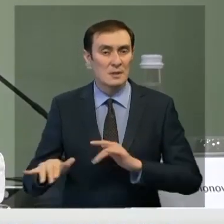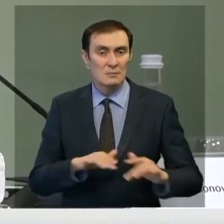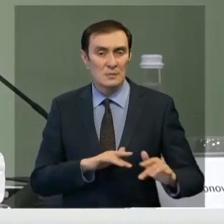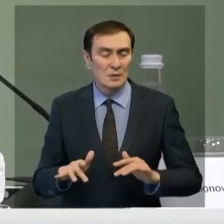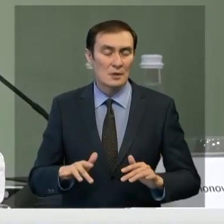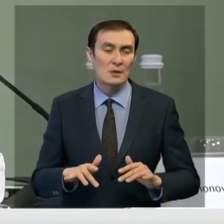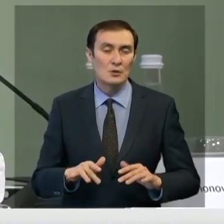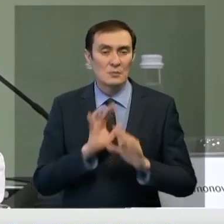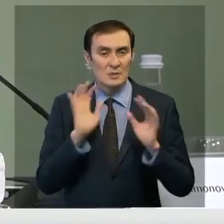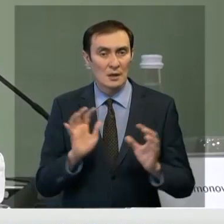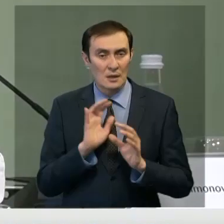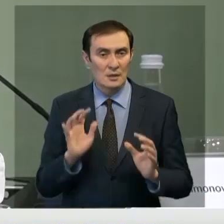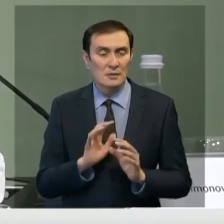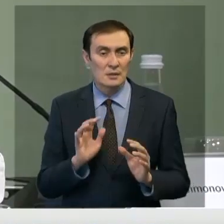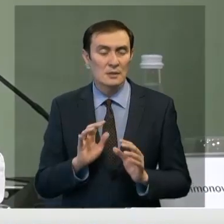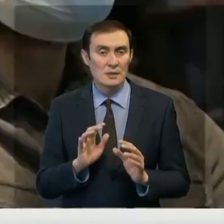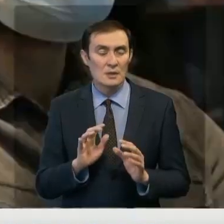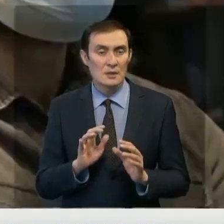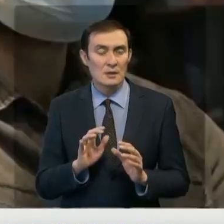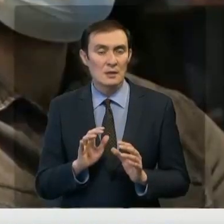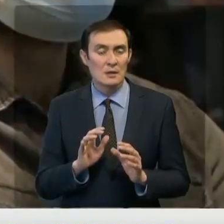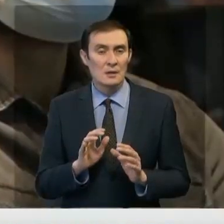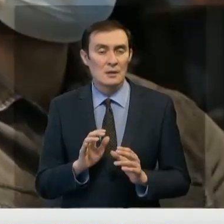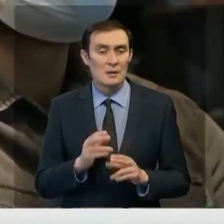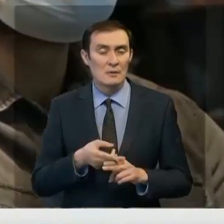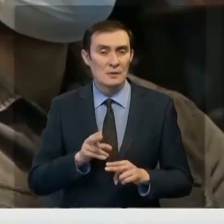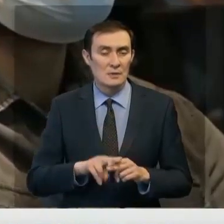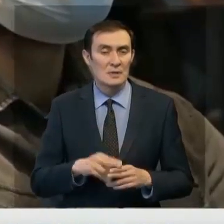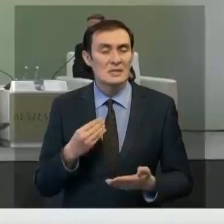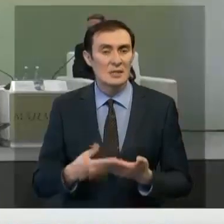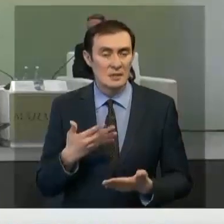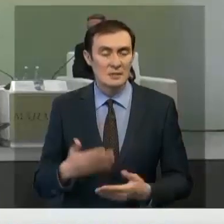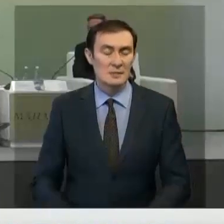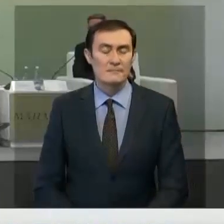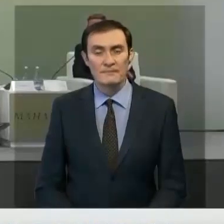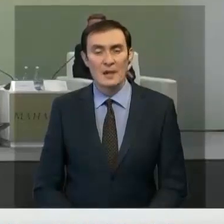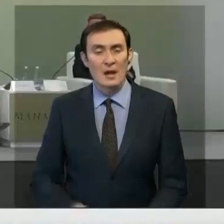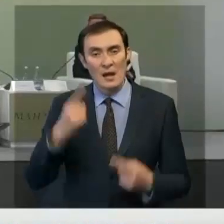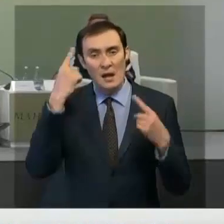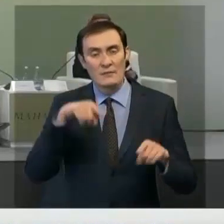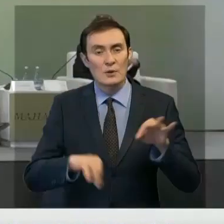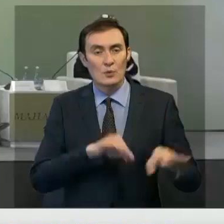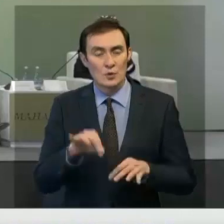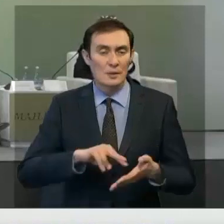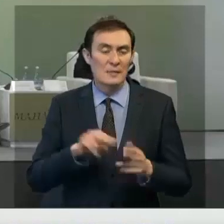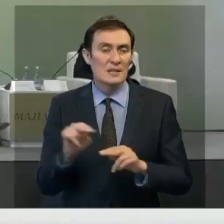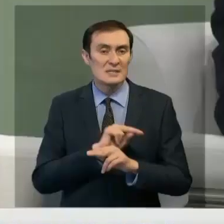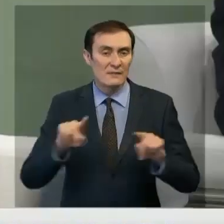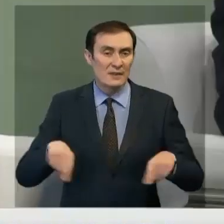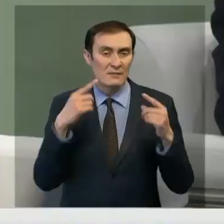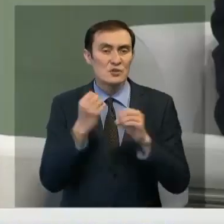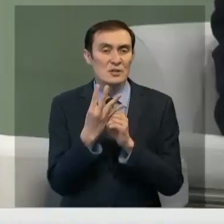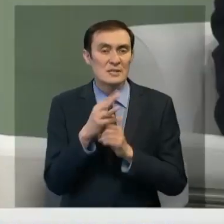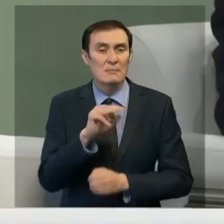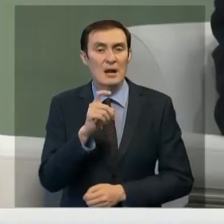по сохранению наших исторических ценностей. Авторы проекта намерены реставрировать